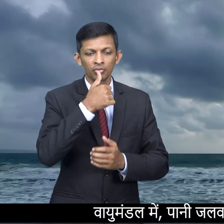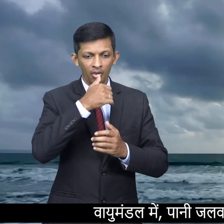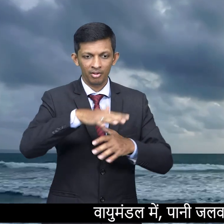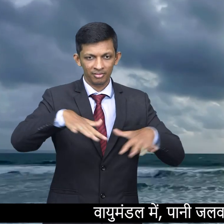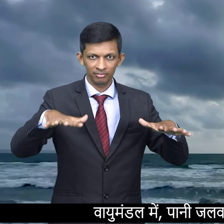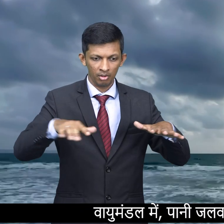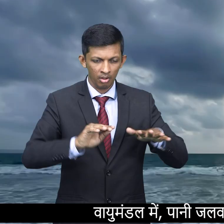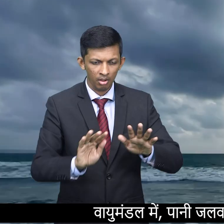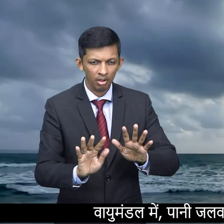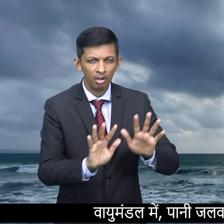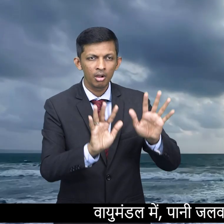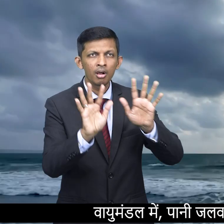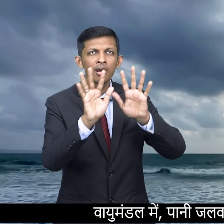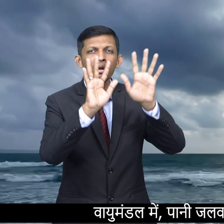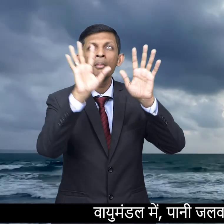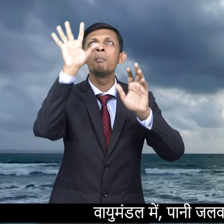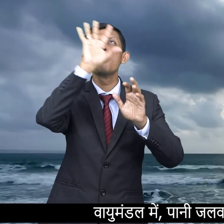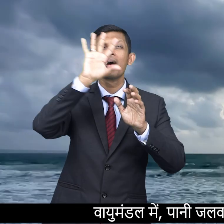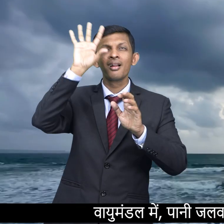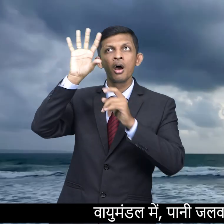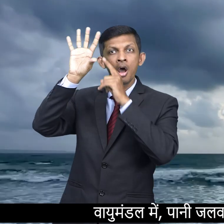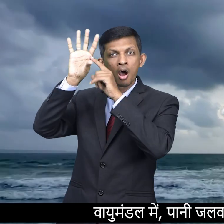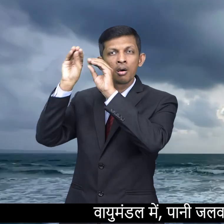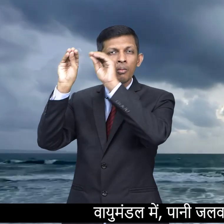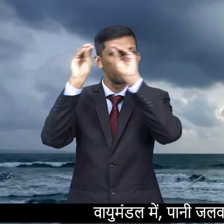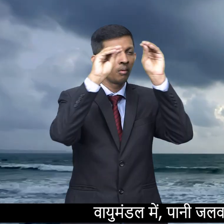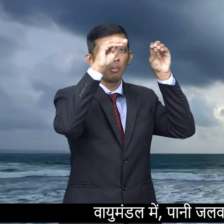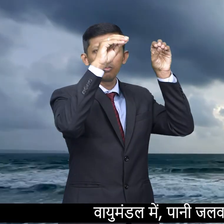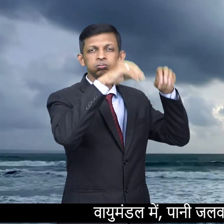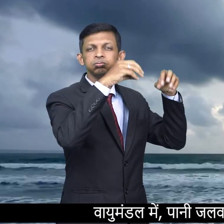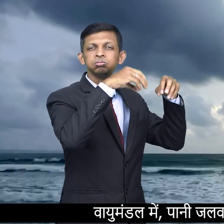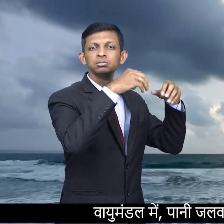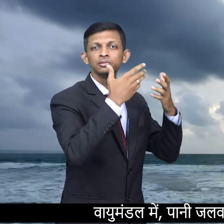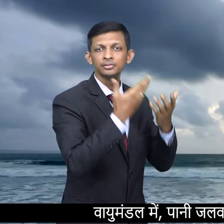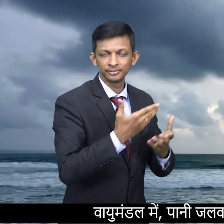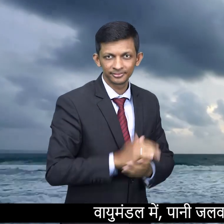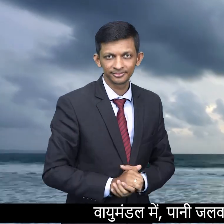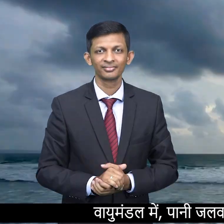वायुमंडल में पानी जल वाष्प और बादलों के रूप में मौजूद रहता है।